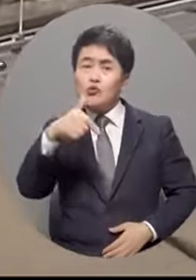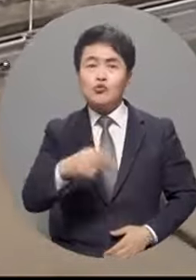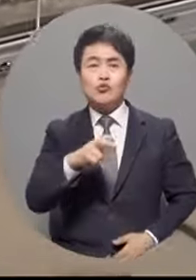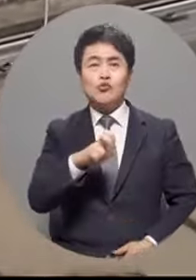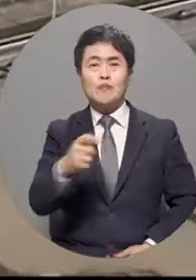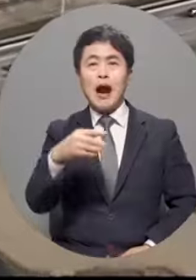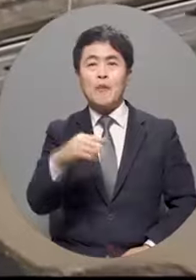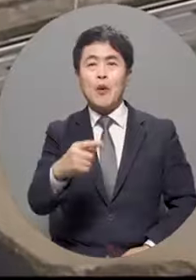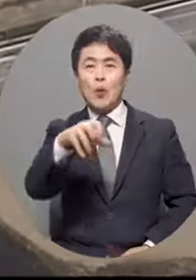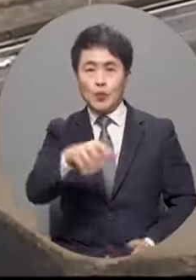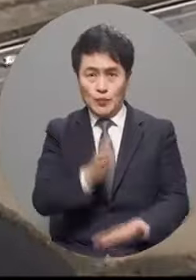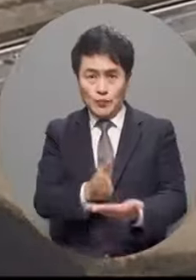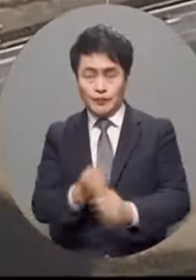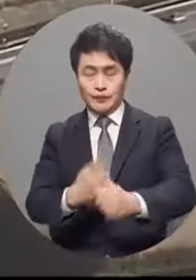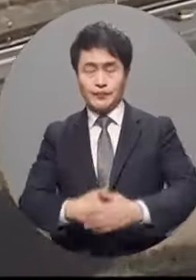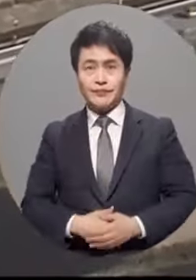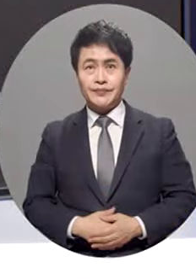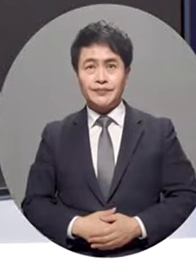MBC 뉴스 현영준입니다.